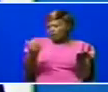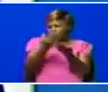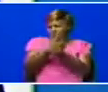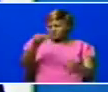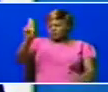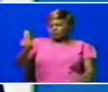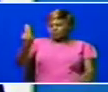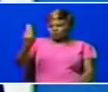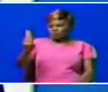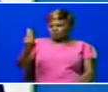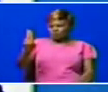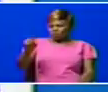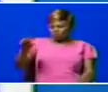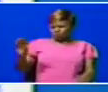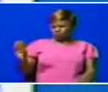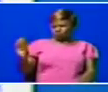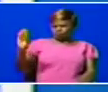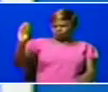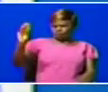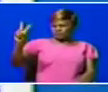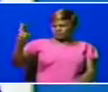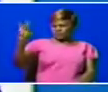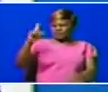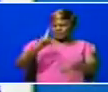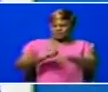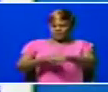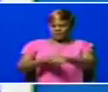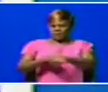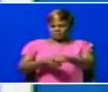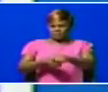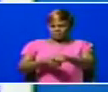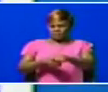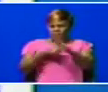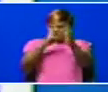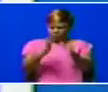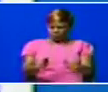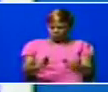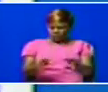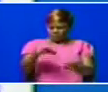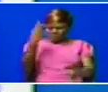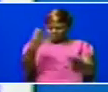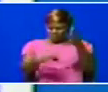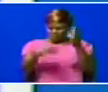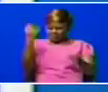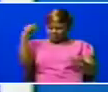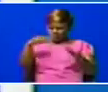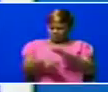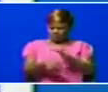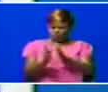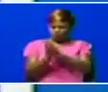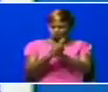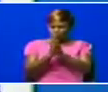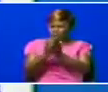rais Uhuru Kenyatta ndiye atakula kiapo kwa mara ya pili? George Maringa anatathmini suala hili na kutuandalia taarifa